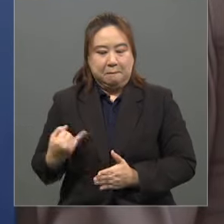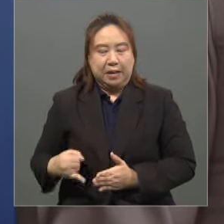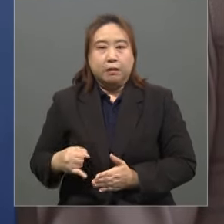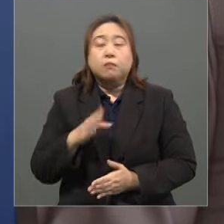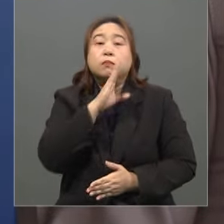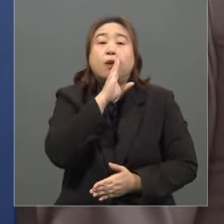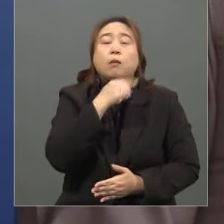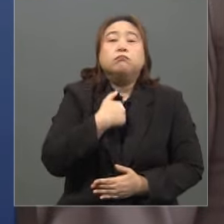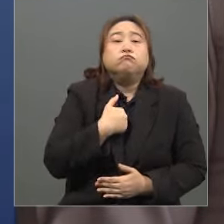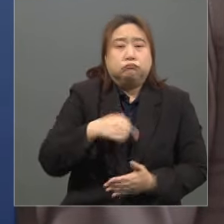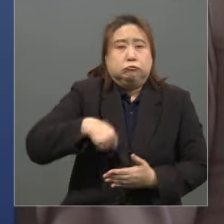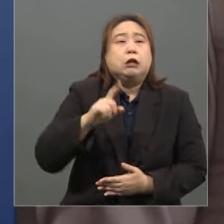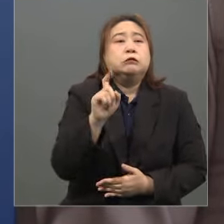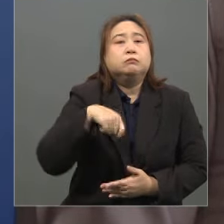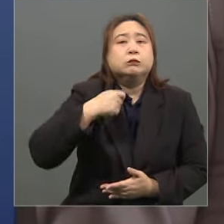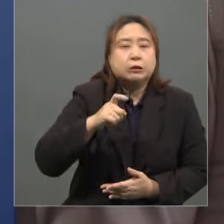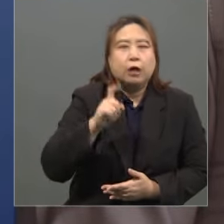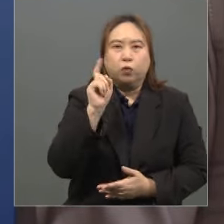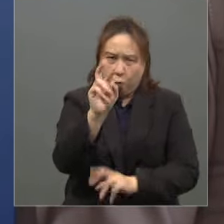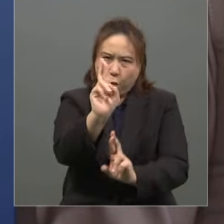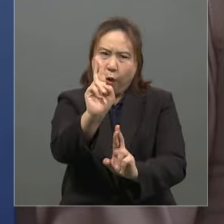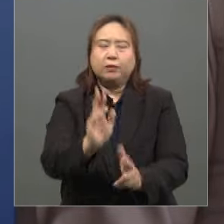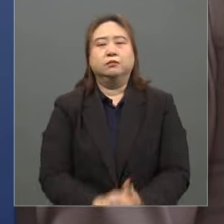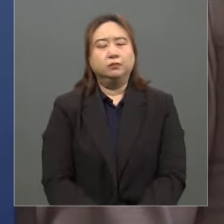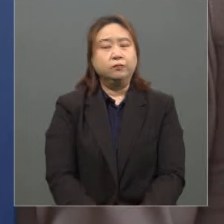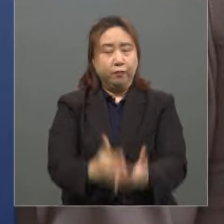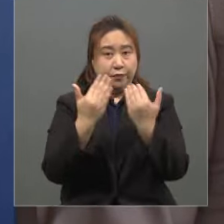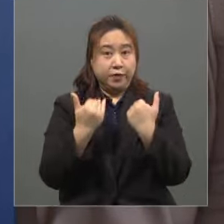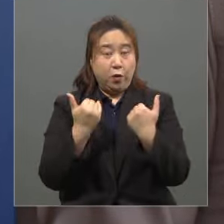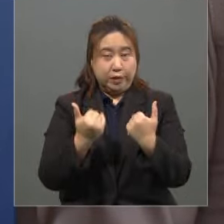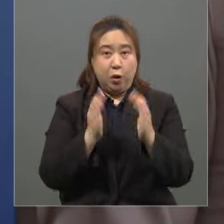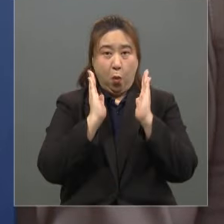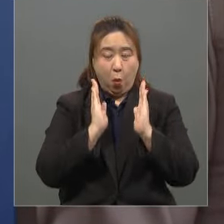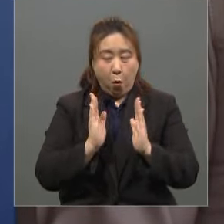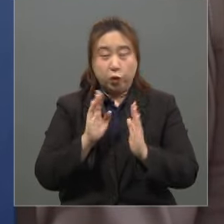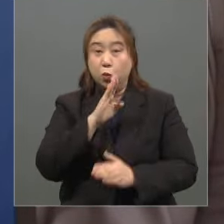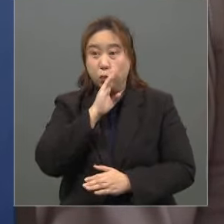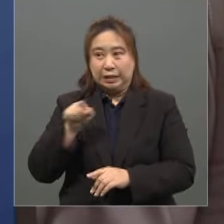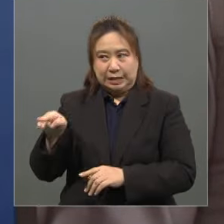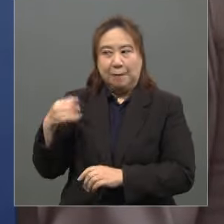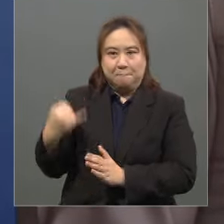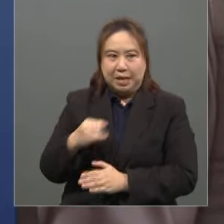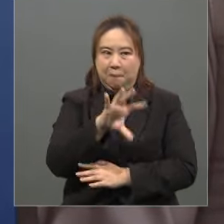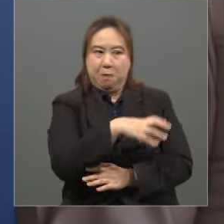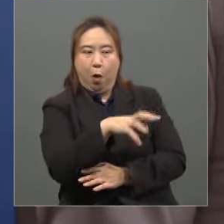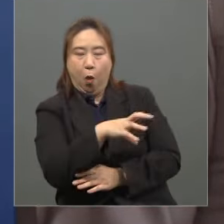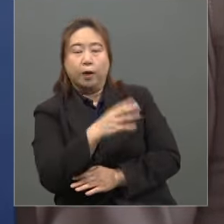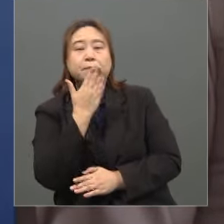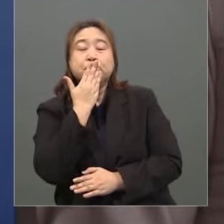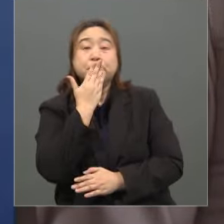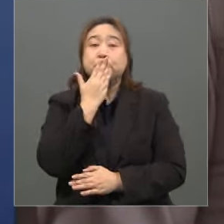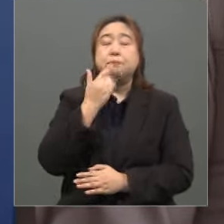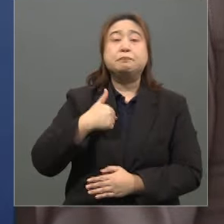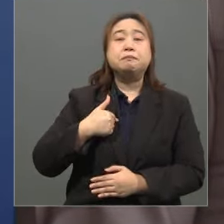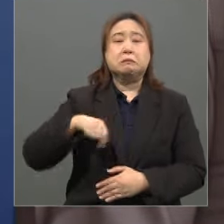อบอ้างเป็นผู้เสียหายอย่างไรก็ตามค่ะแม้ว่าผู้ต้องหาจะอ้างเป็นผู้เสียหายแต่ในการสอบปากคำและการตร